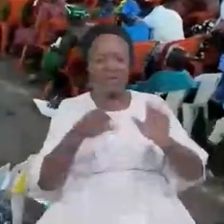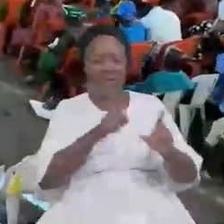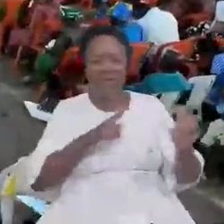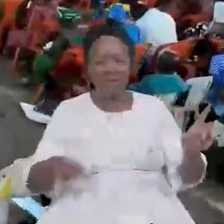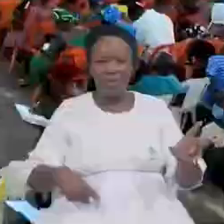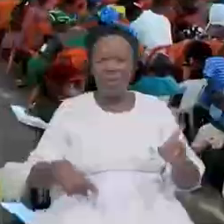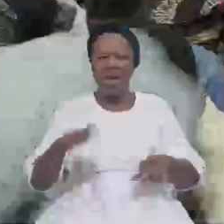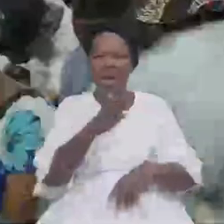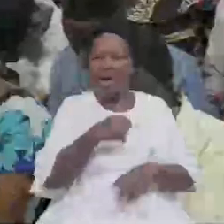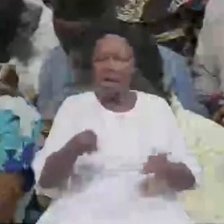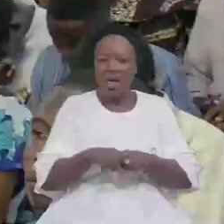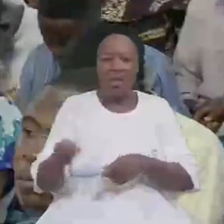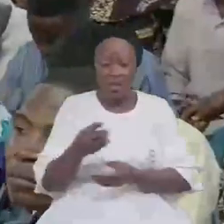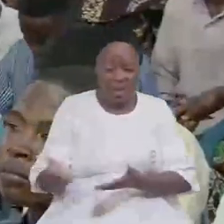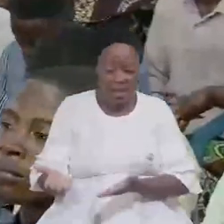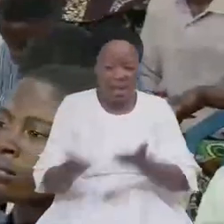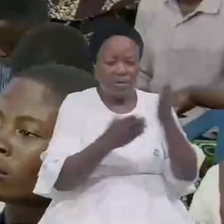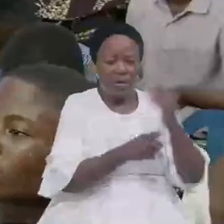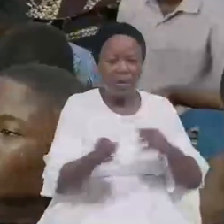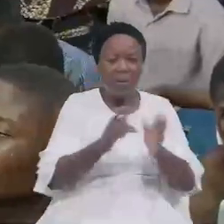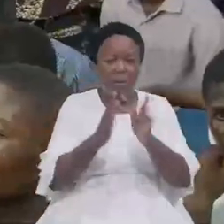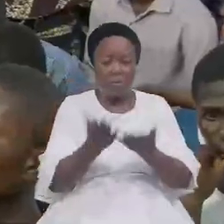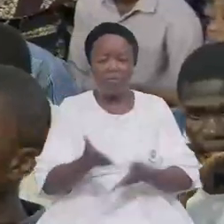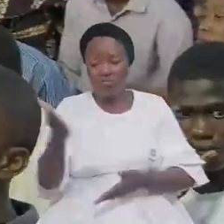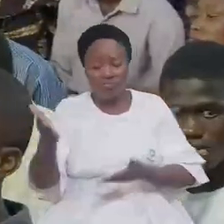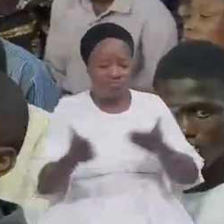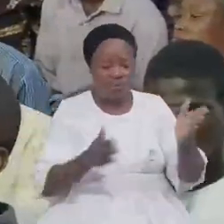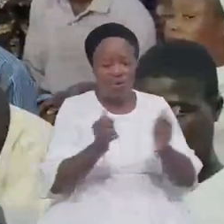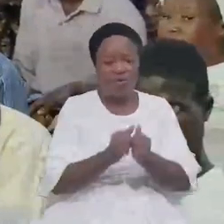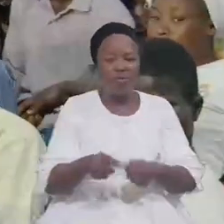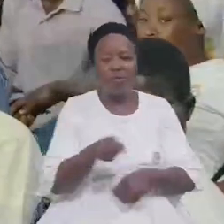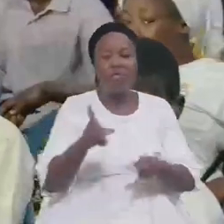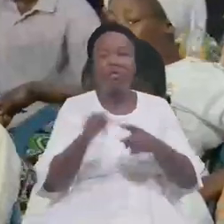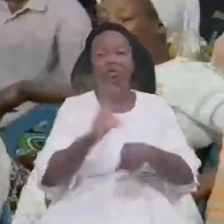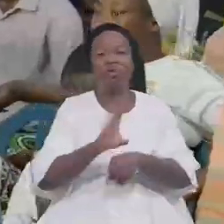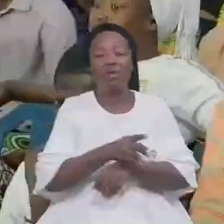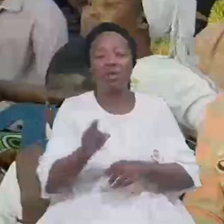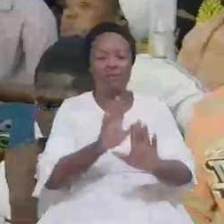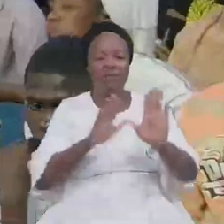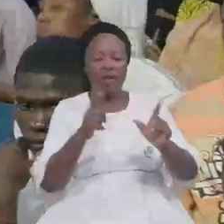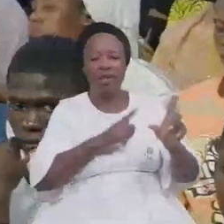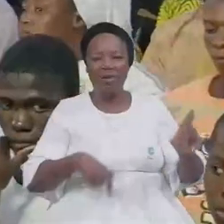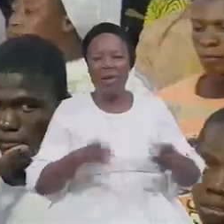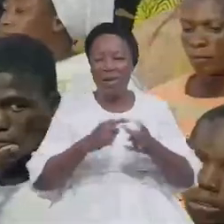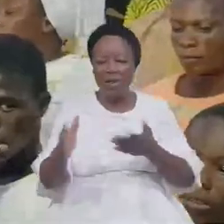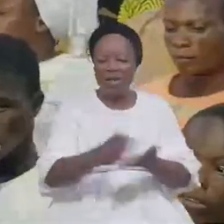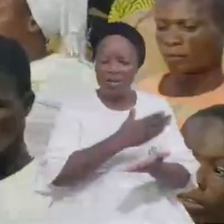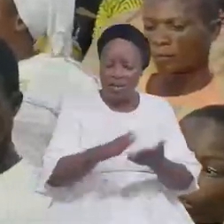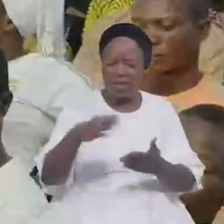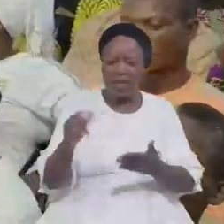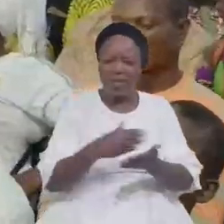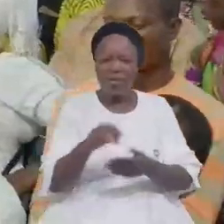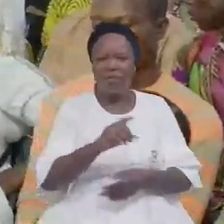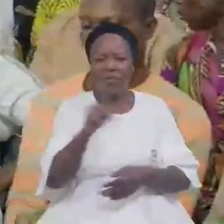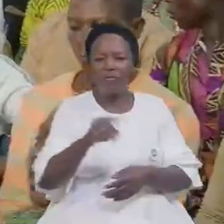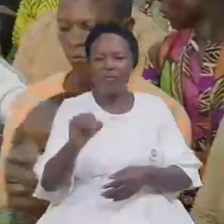Ils portent leur Bible avec eux, ils craignent l'Éternel. Et ils chantent des cantiques de